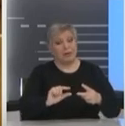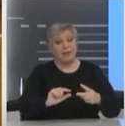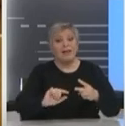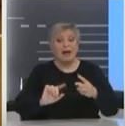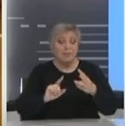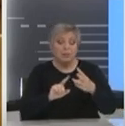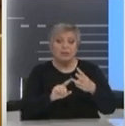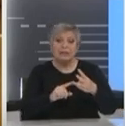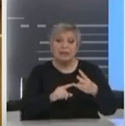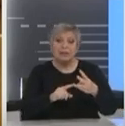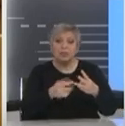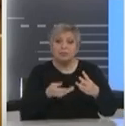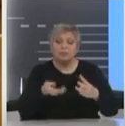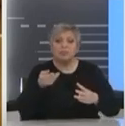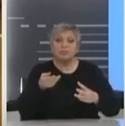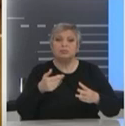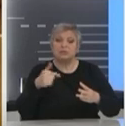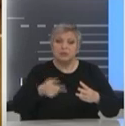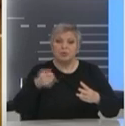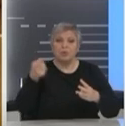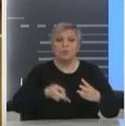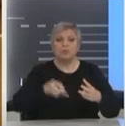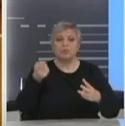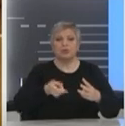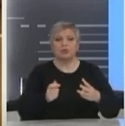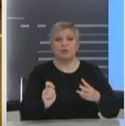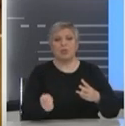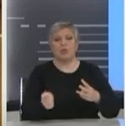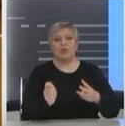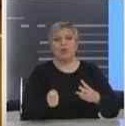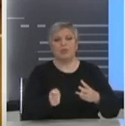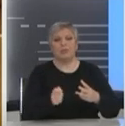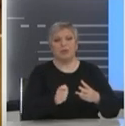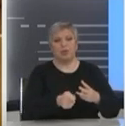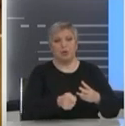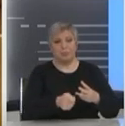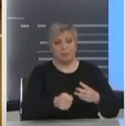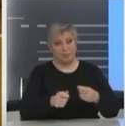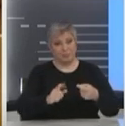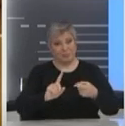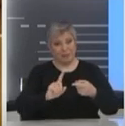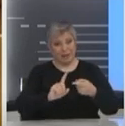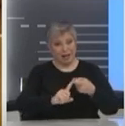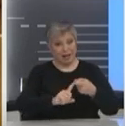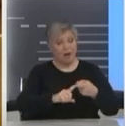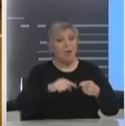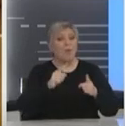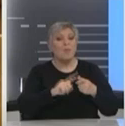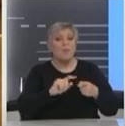ώστε οικογένειες με τρία παιδιά θα παίρνουν το επίδομα του πρώτου παιδιού όχι επί τρία αλλά επί